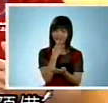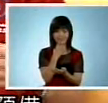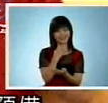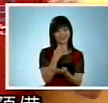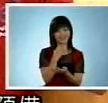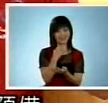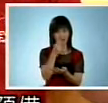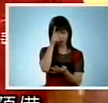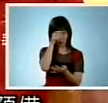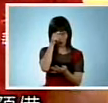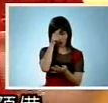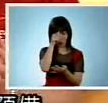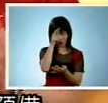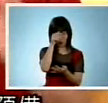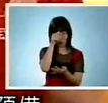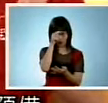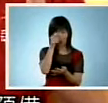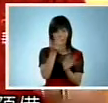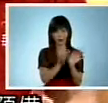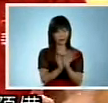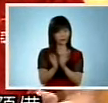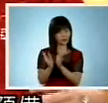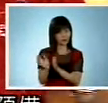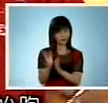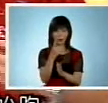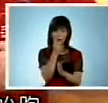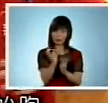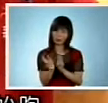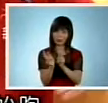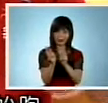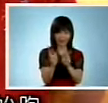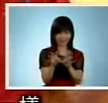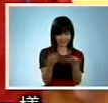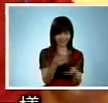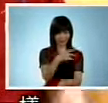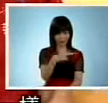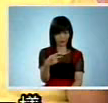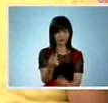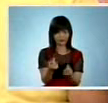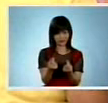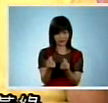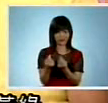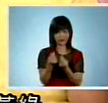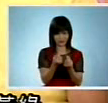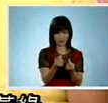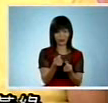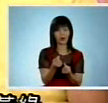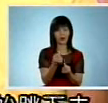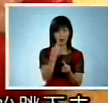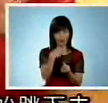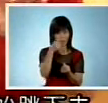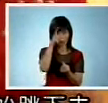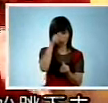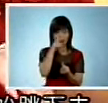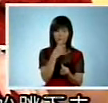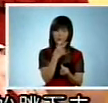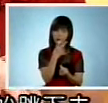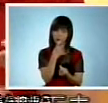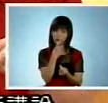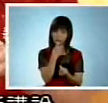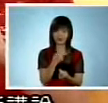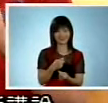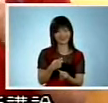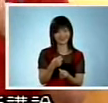位啊，然后黄灯就是这个预备，绿灯就开始跑。游泳也是一样，也是用红黄绿，绿的时候就开始跳下